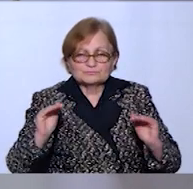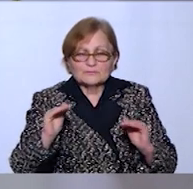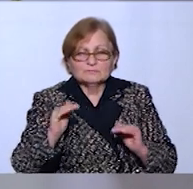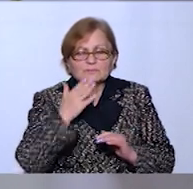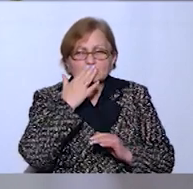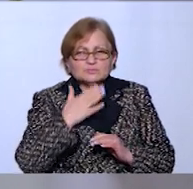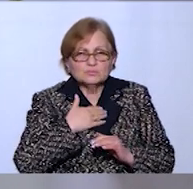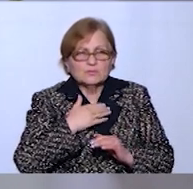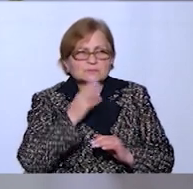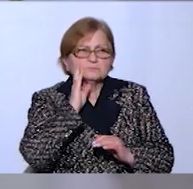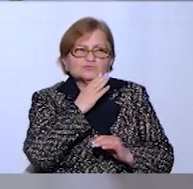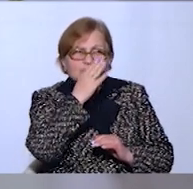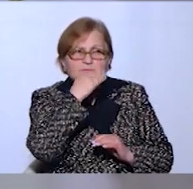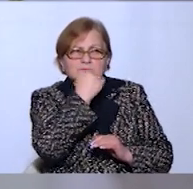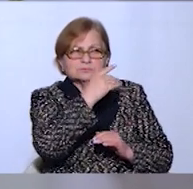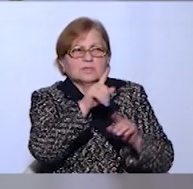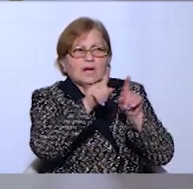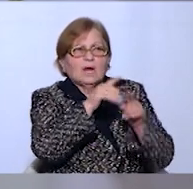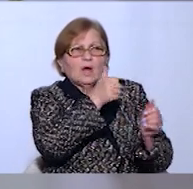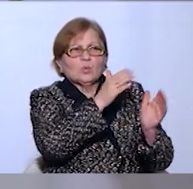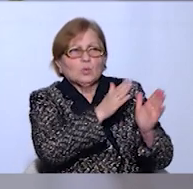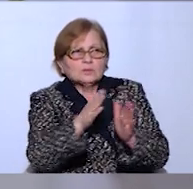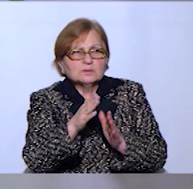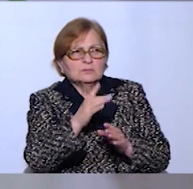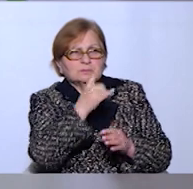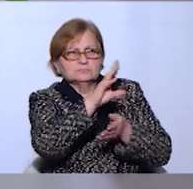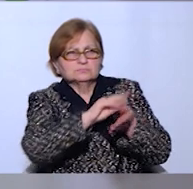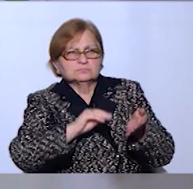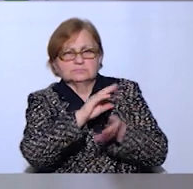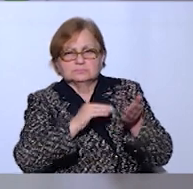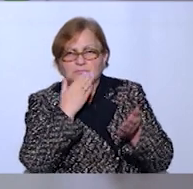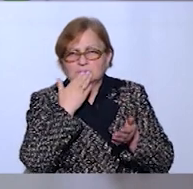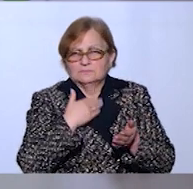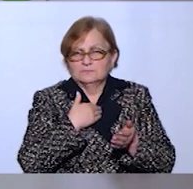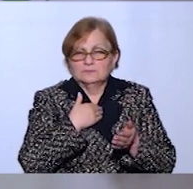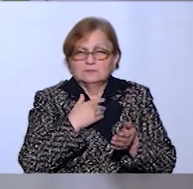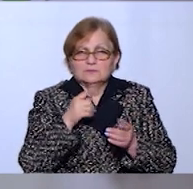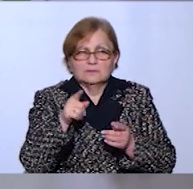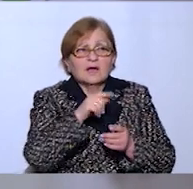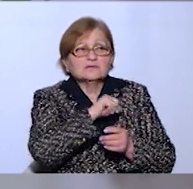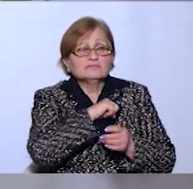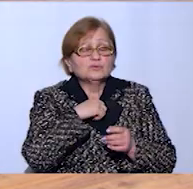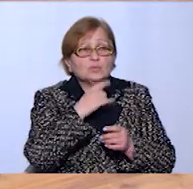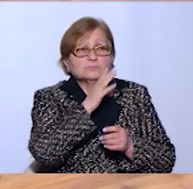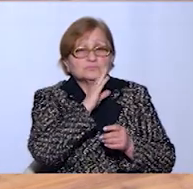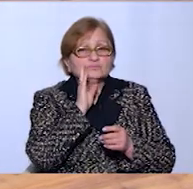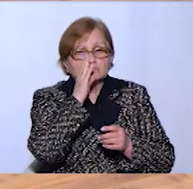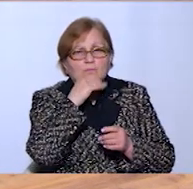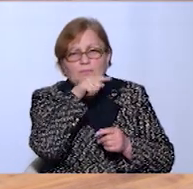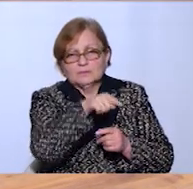გარკვეული ისედაც სირთულეები, იმიტომ რომ მთელი დღის გატარება სახლში უწევს, მიცი